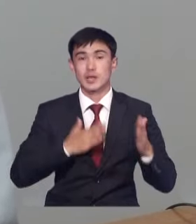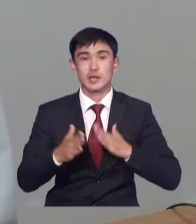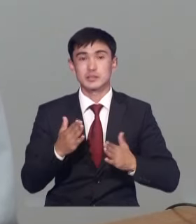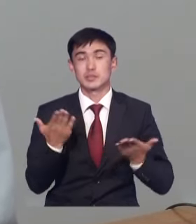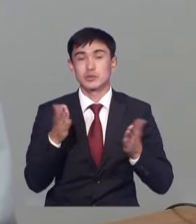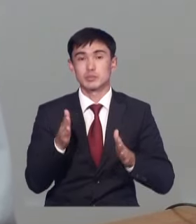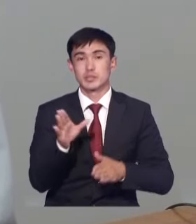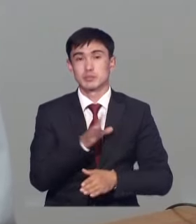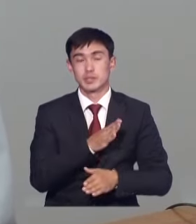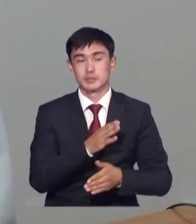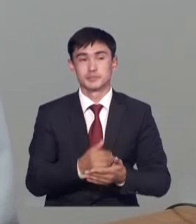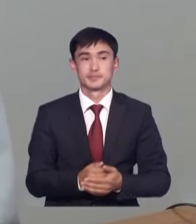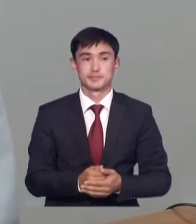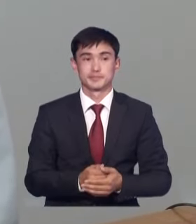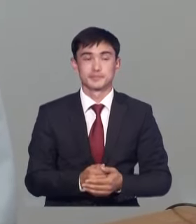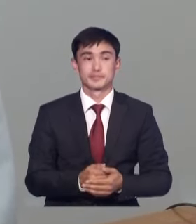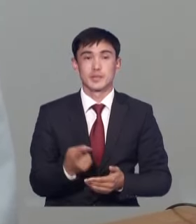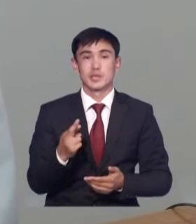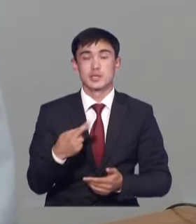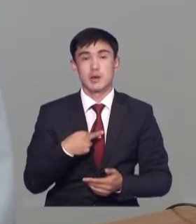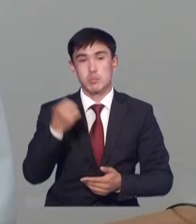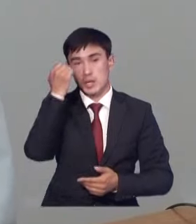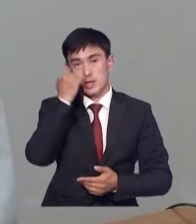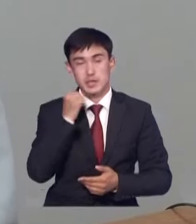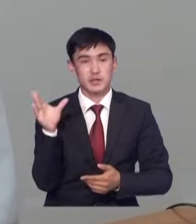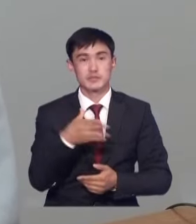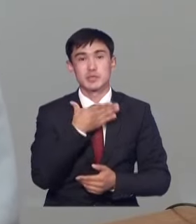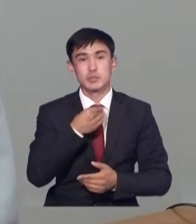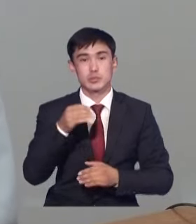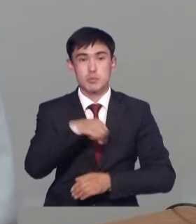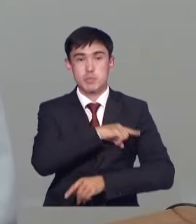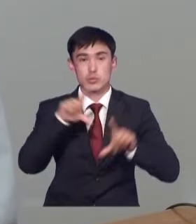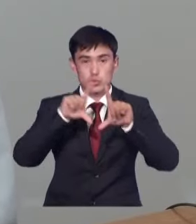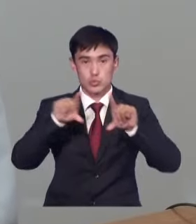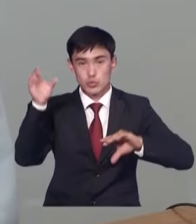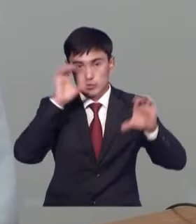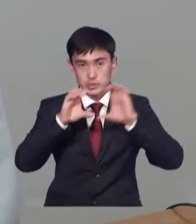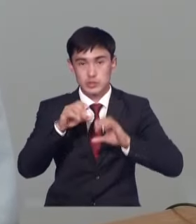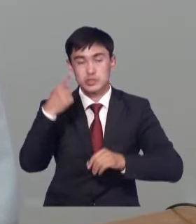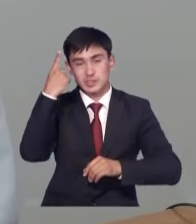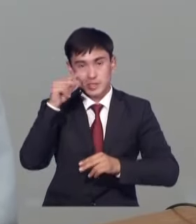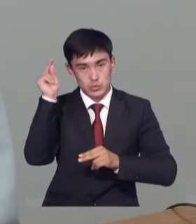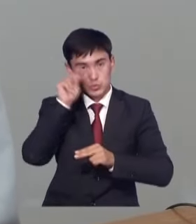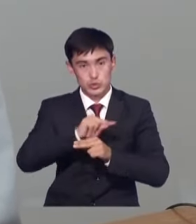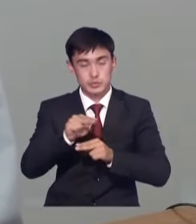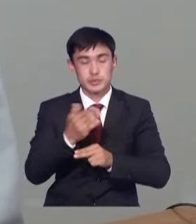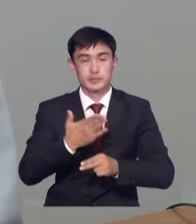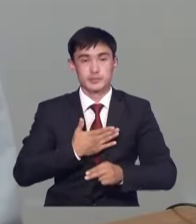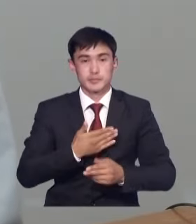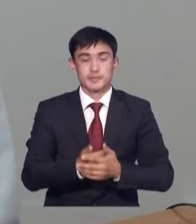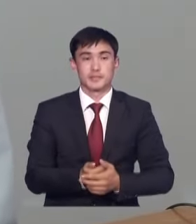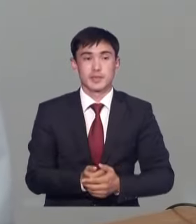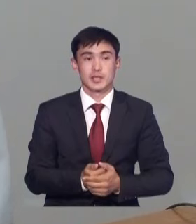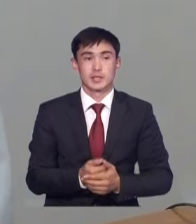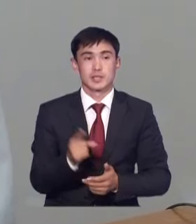такое событие было. Я, конечно, благодарна Семипалатинскому мединституту за знания, вот,